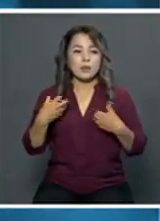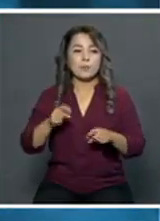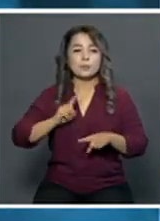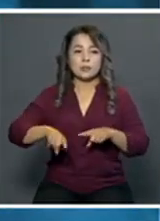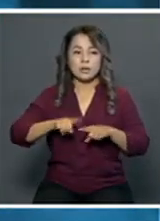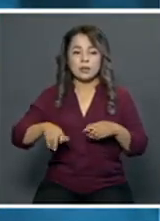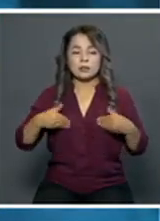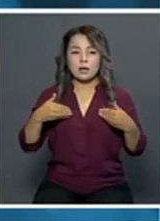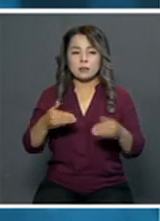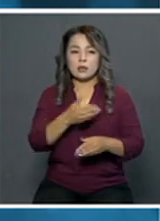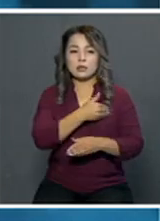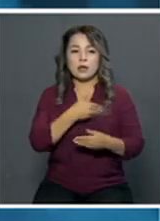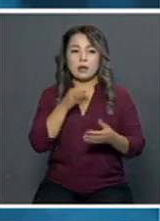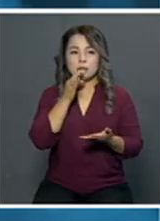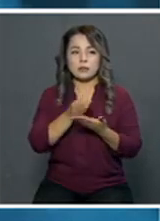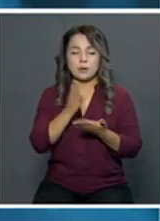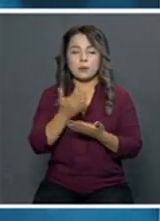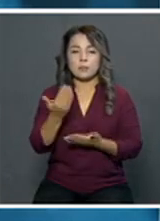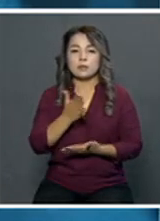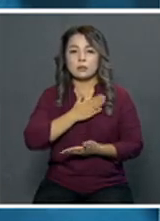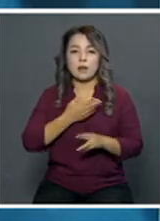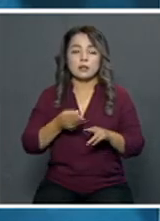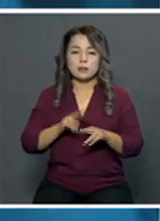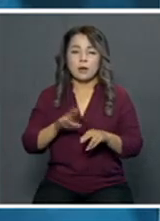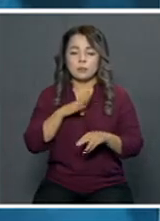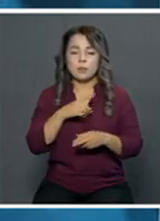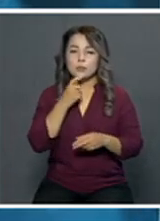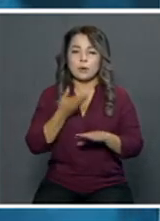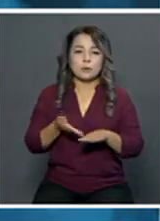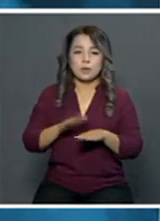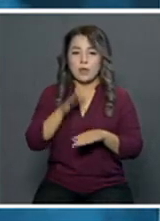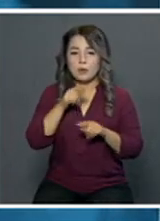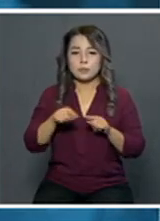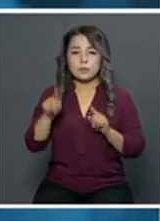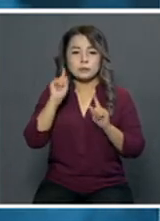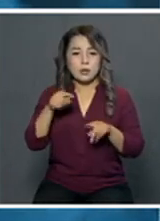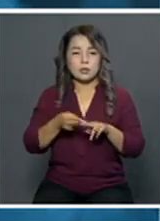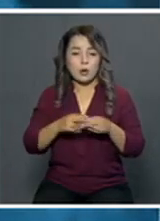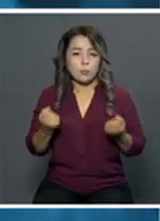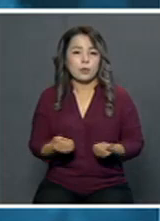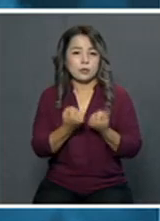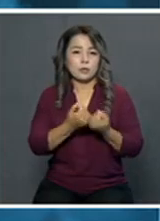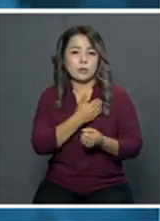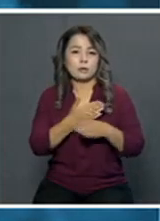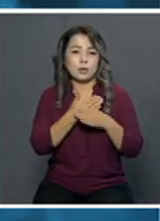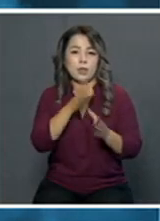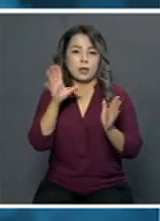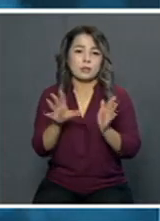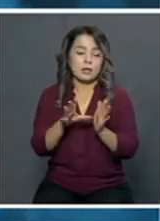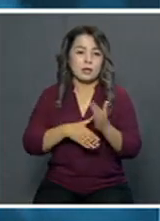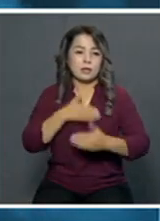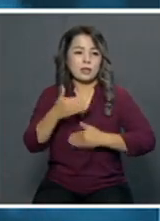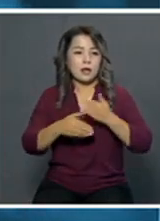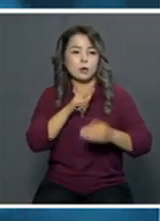сауығып кетуіне тілек білдірген. Мен сізге осы қиын сәтте қолдау білдіргім келеді. Сіздің ерекше өмірлік энергияңыз бен